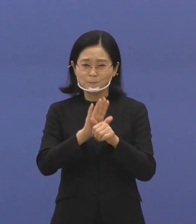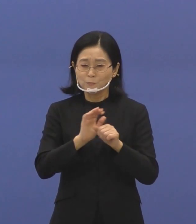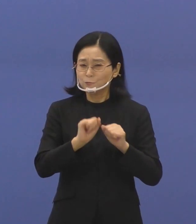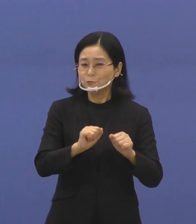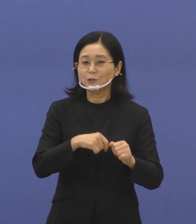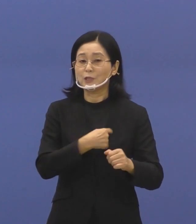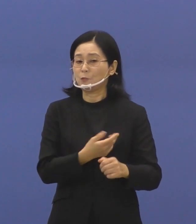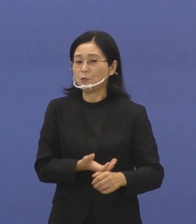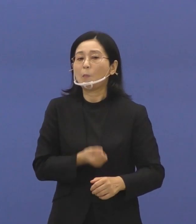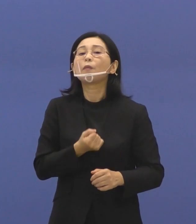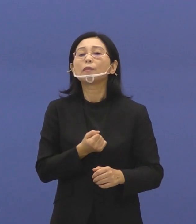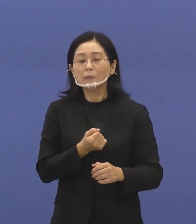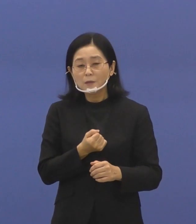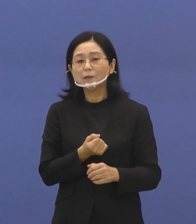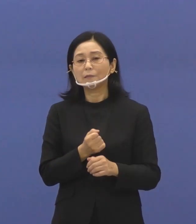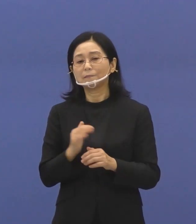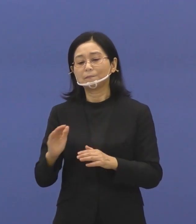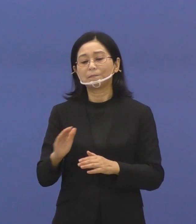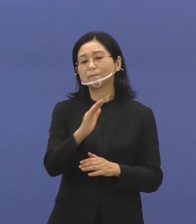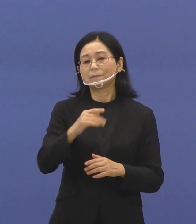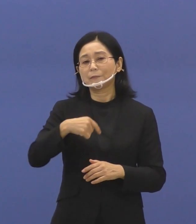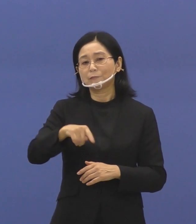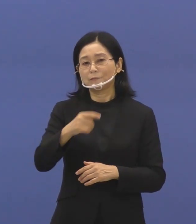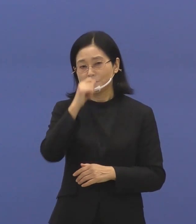ってほしいと思います。